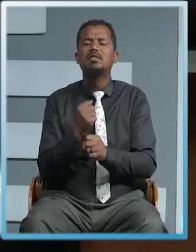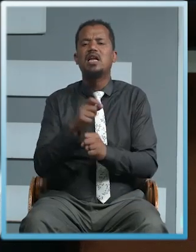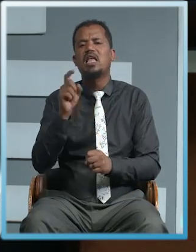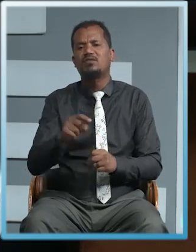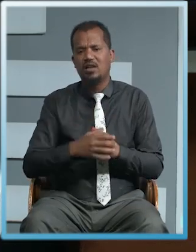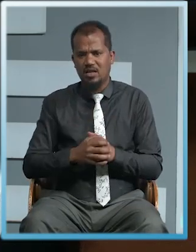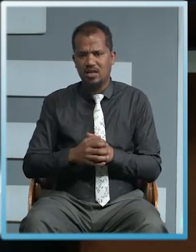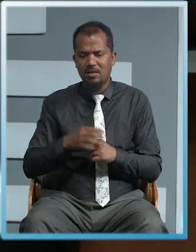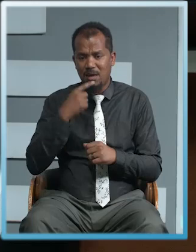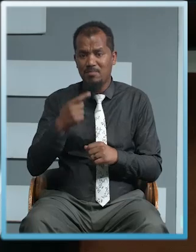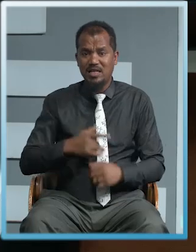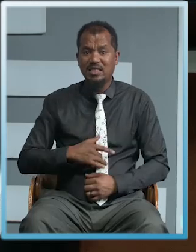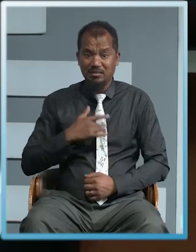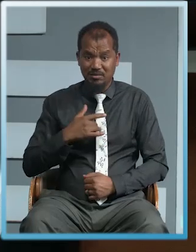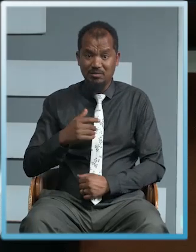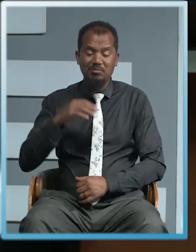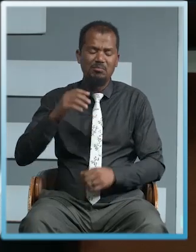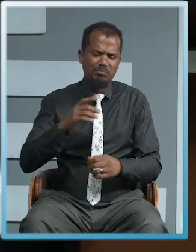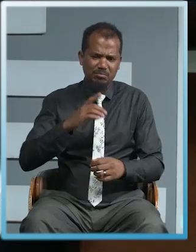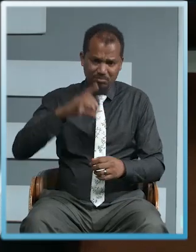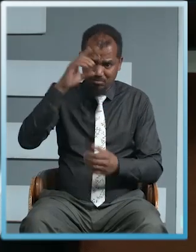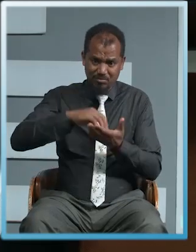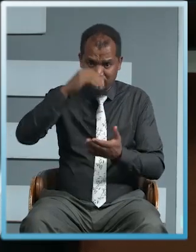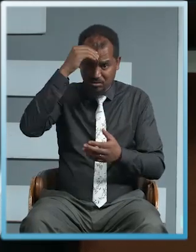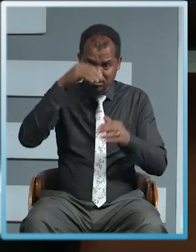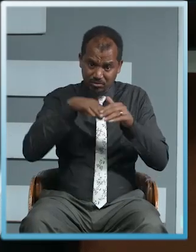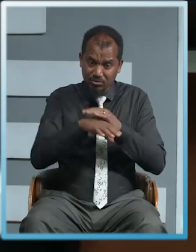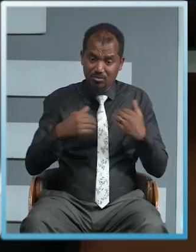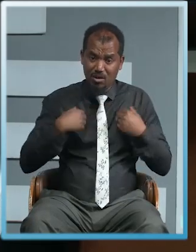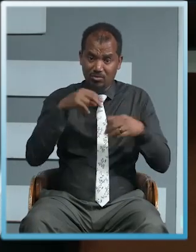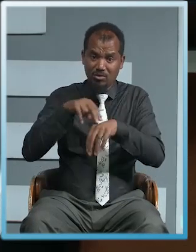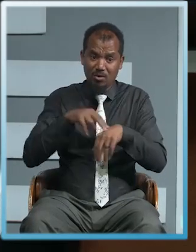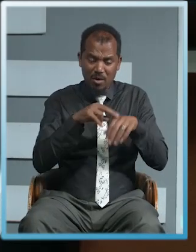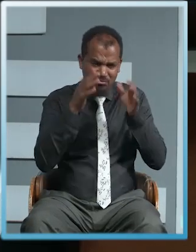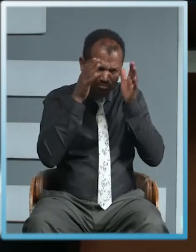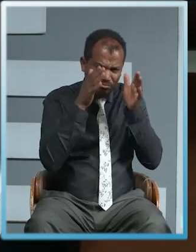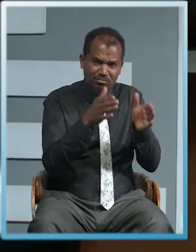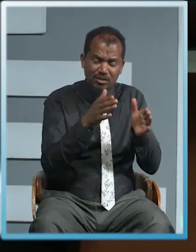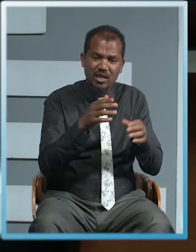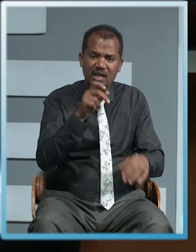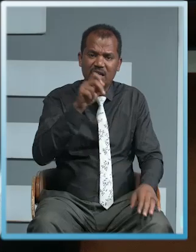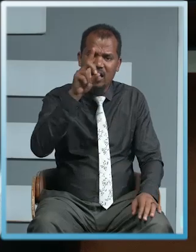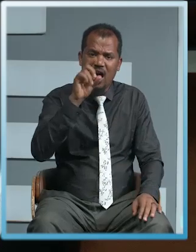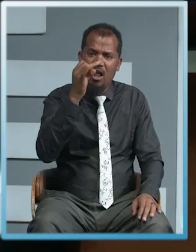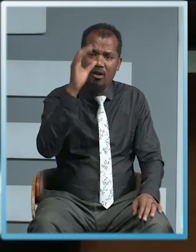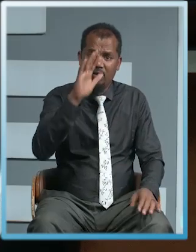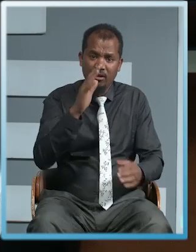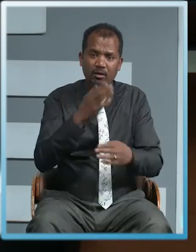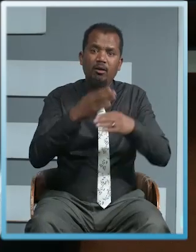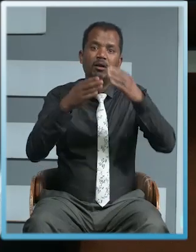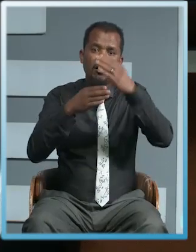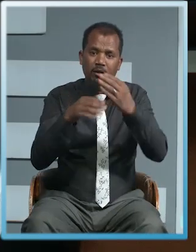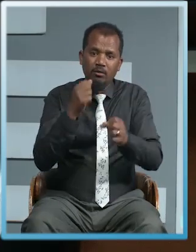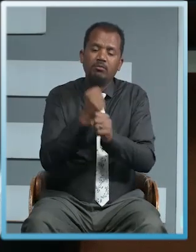ያስፈልጋል በሚል ስሜት በተለይ በከፍተኛ ትምህርት ውስጥ ባሉ ተቋማት ላይ ያተኮረ የዲያሎግ ባህል ግንባታ ስራ